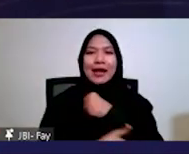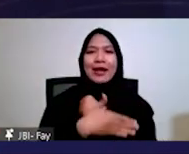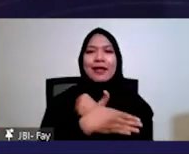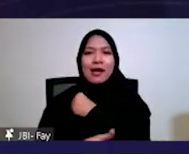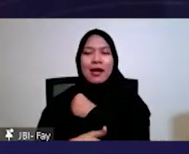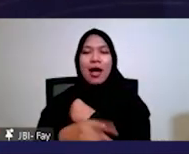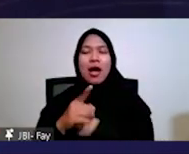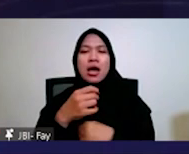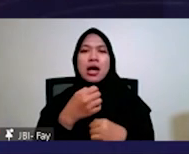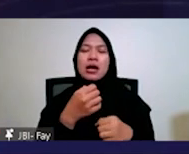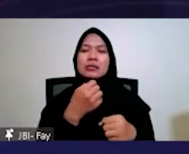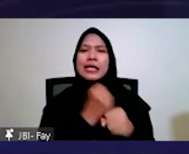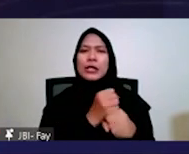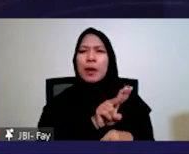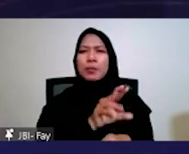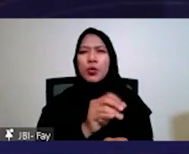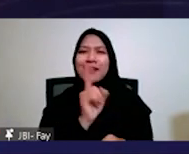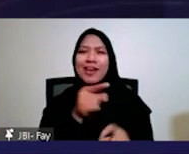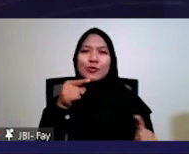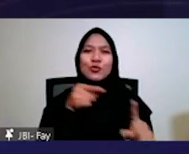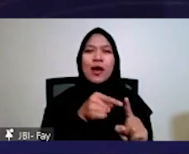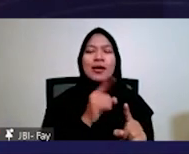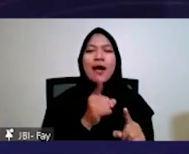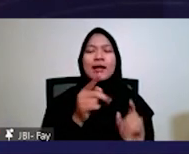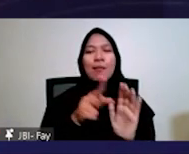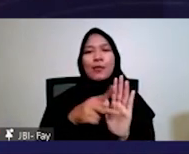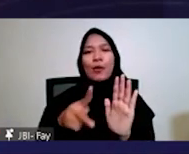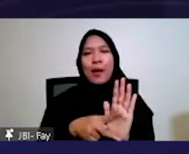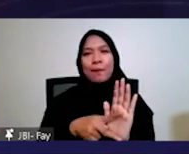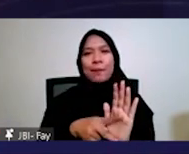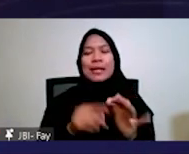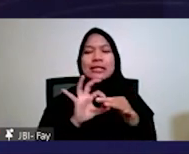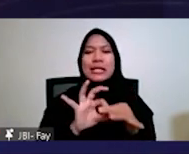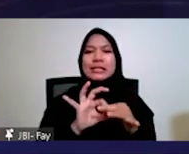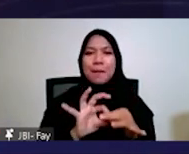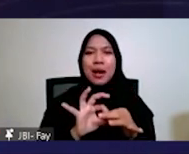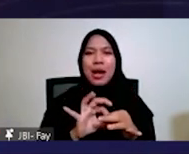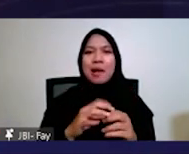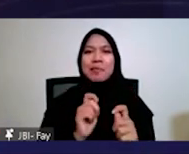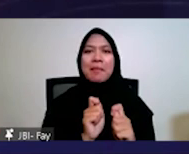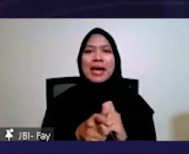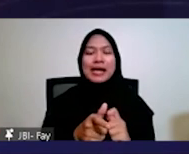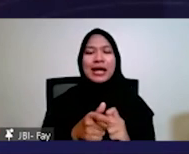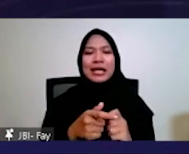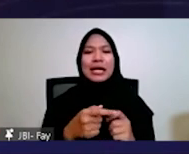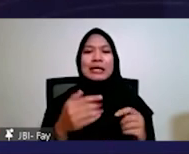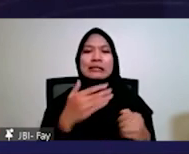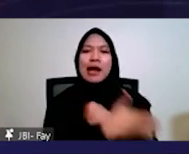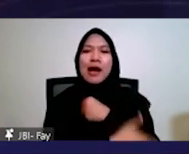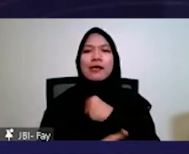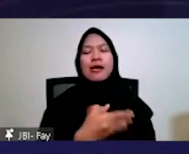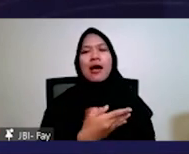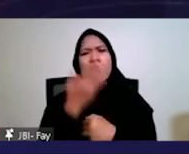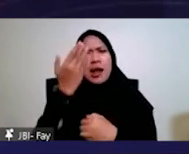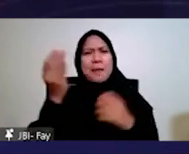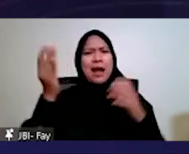20 ada tujuan dan juga ada program untuk kerjasama pembayaran antarnegara Nah kenapa di